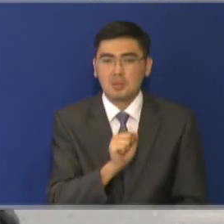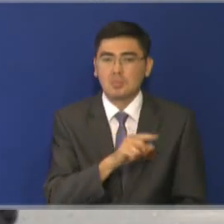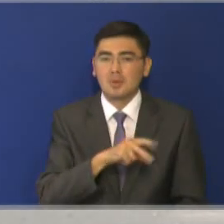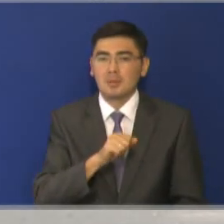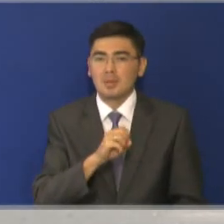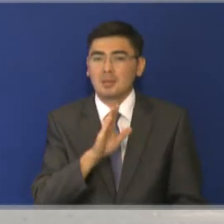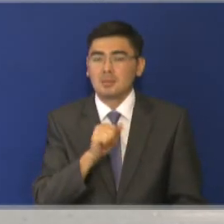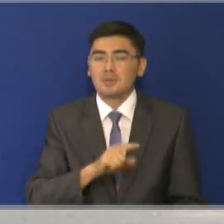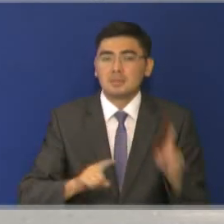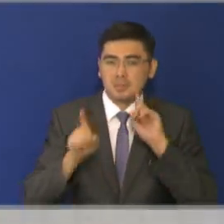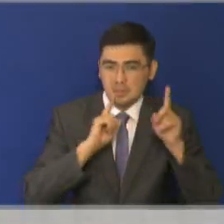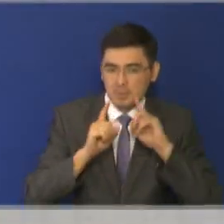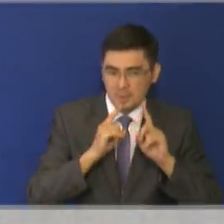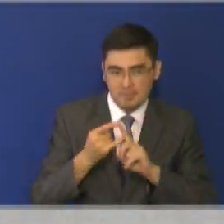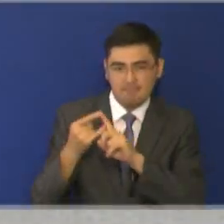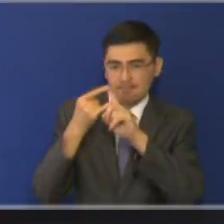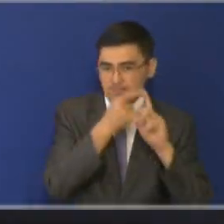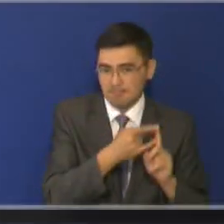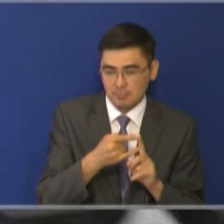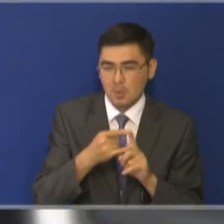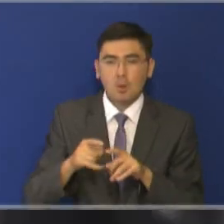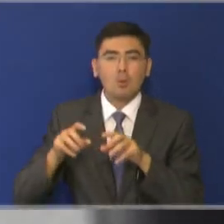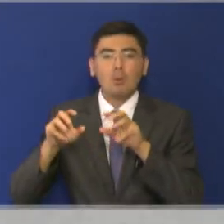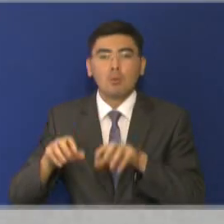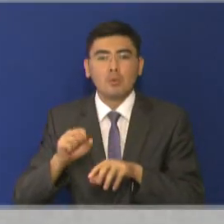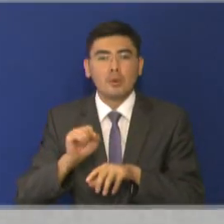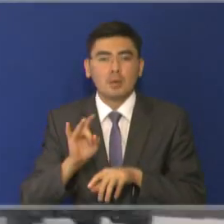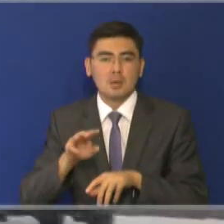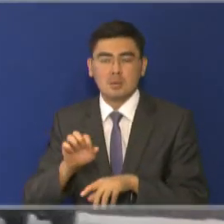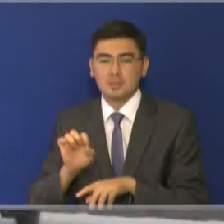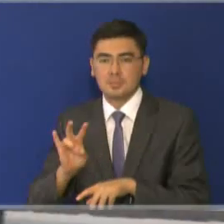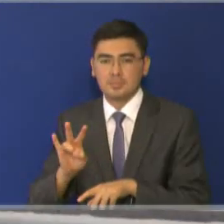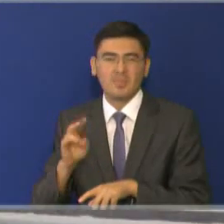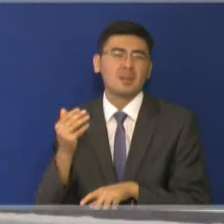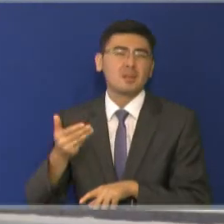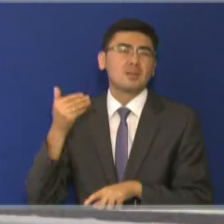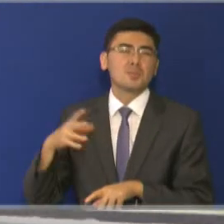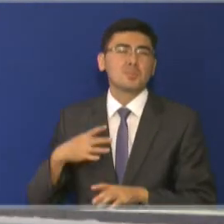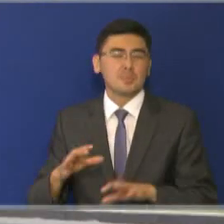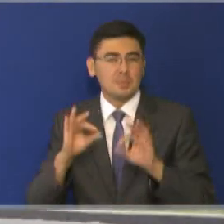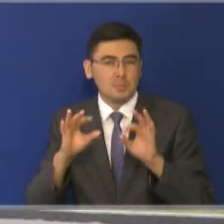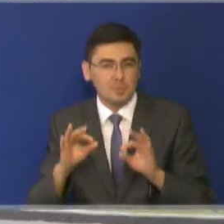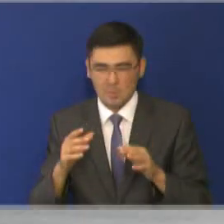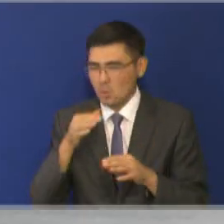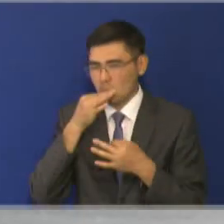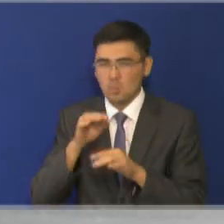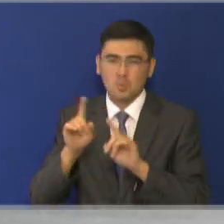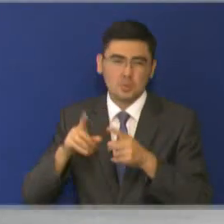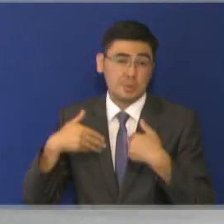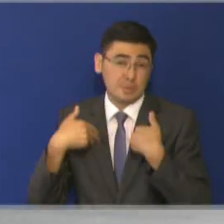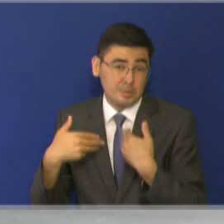онлайн отырыс барысында қоғам өкілі Арман Хайрулин. Бұдан бұрын хабарлағандай, шара барысында айтылған барлық ұсыныстарды